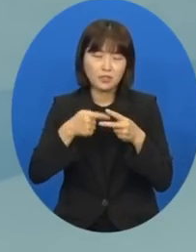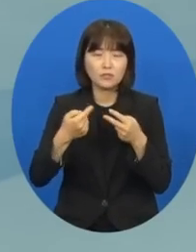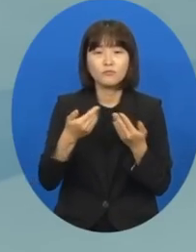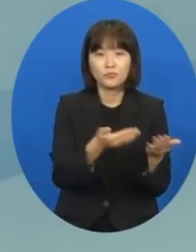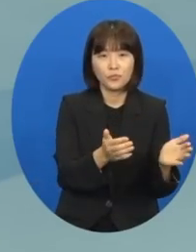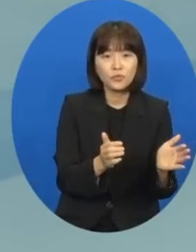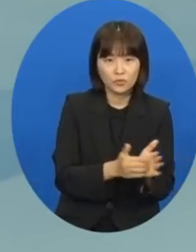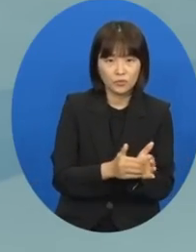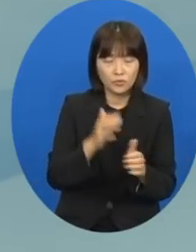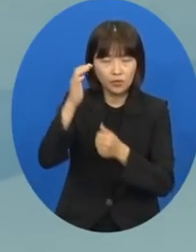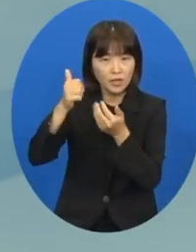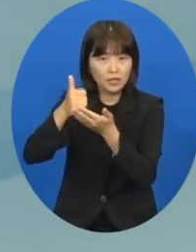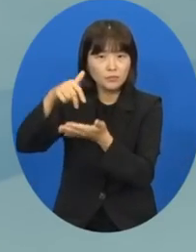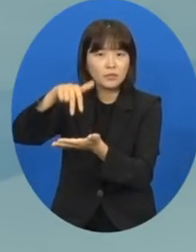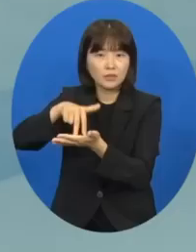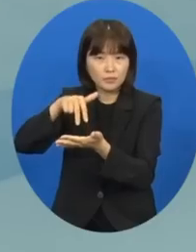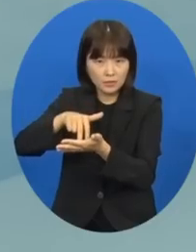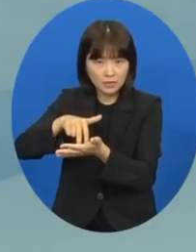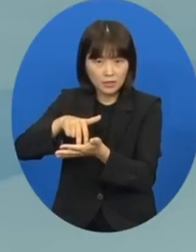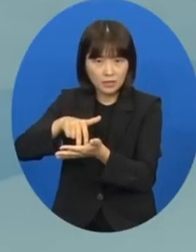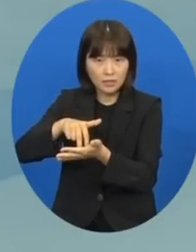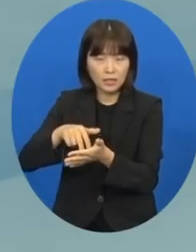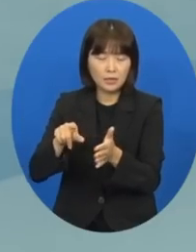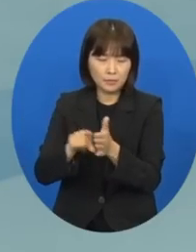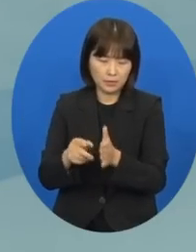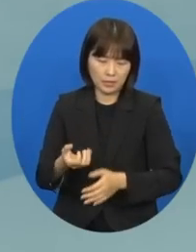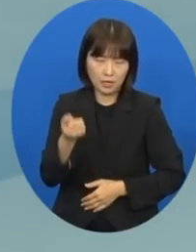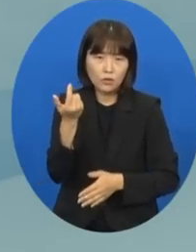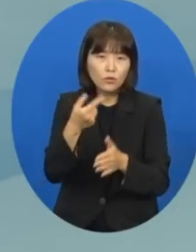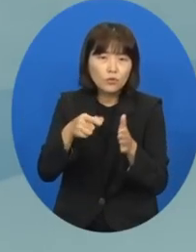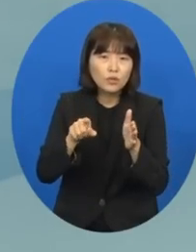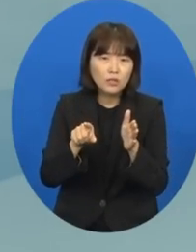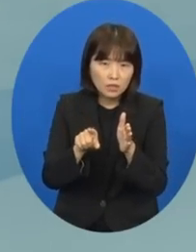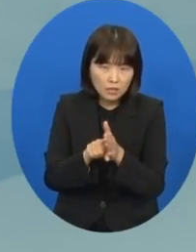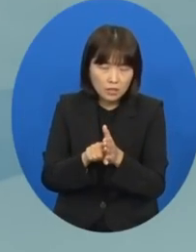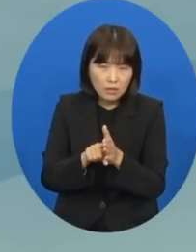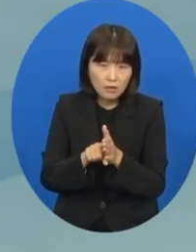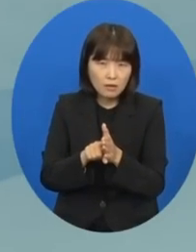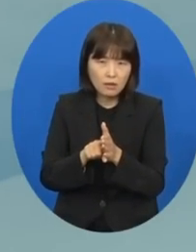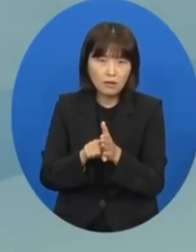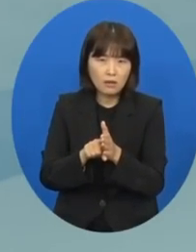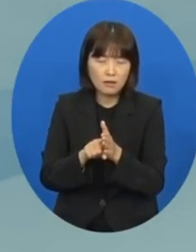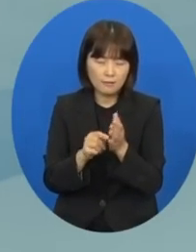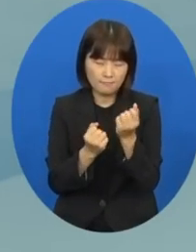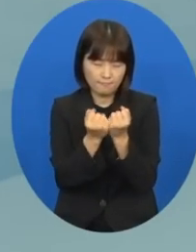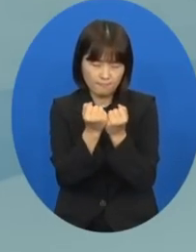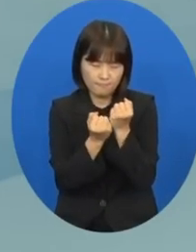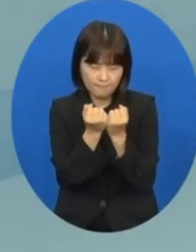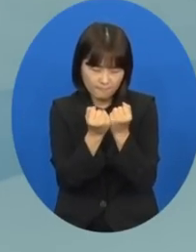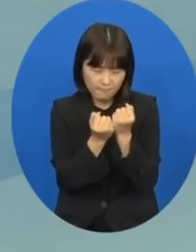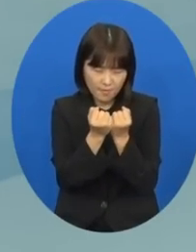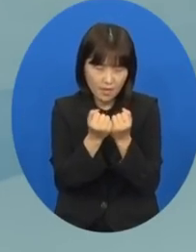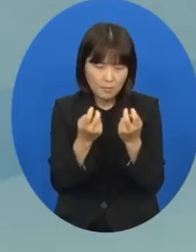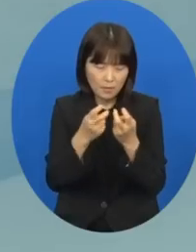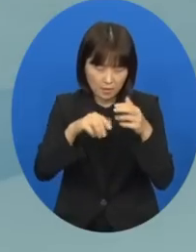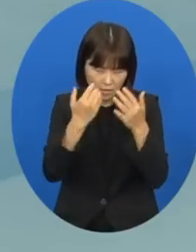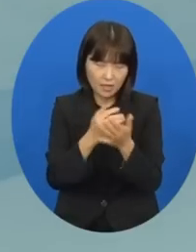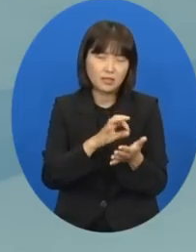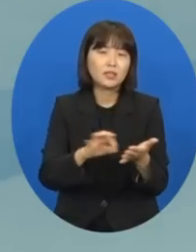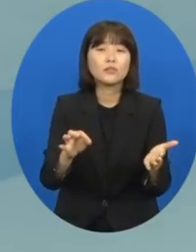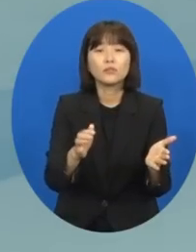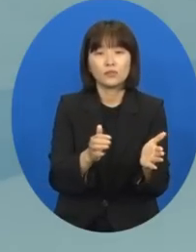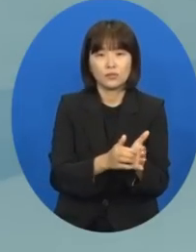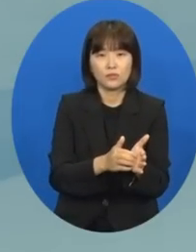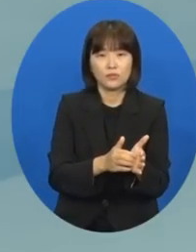하나님 입장에서는 믿음을 갖기 위해서 할 수 있는 모든 설득의 방법들을 다 사용하신 겁니다.